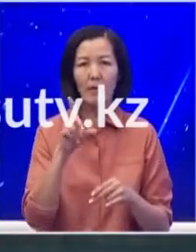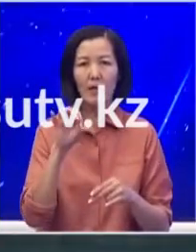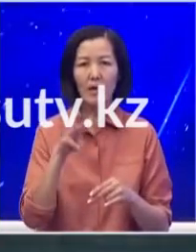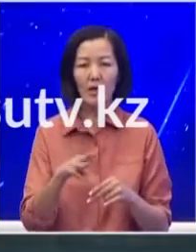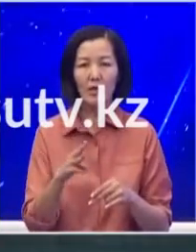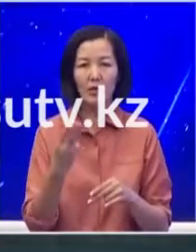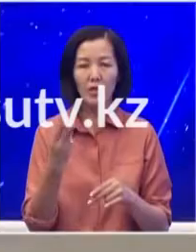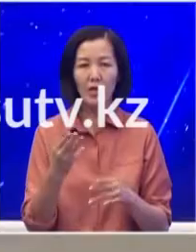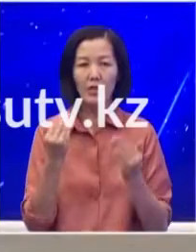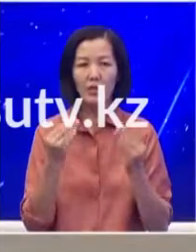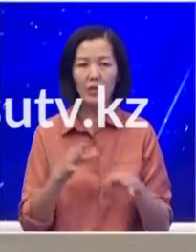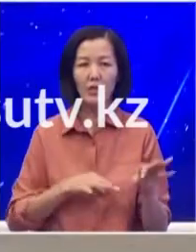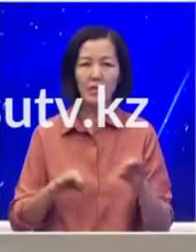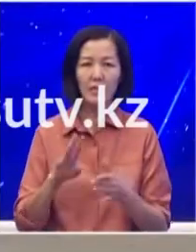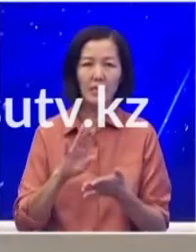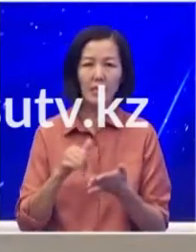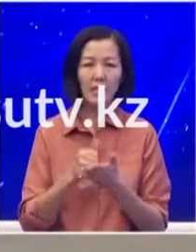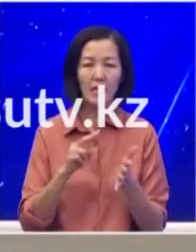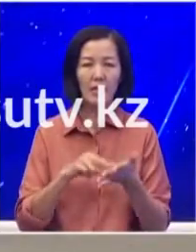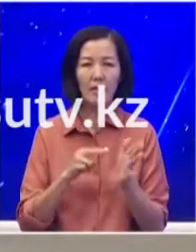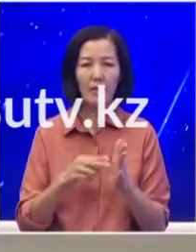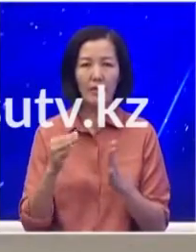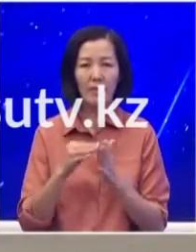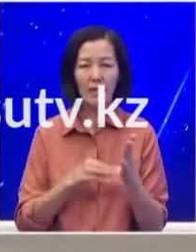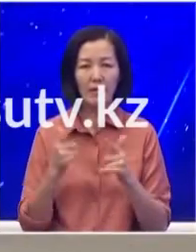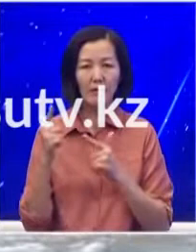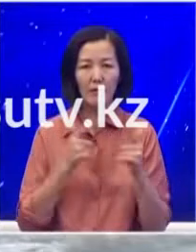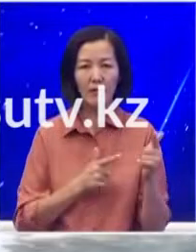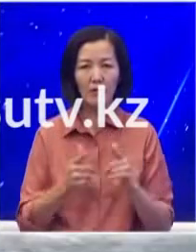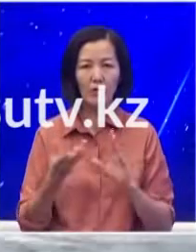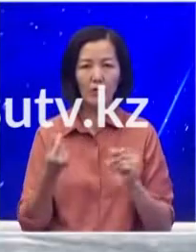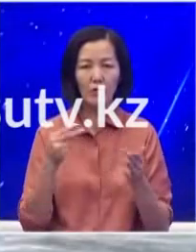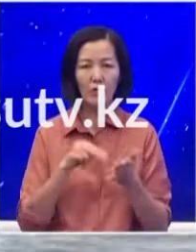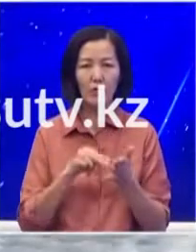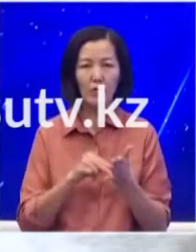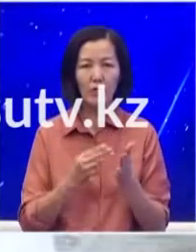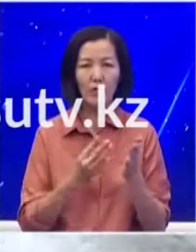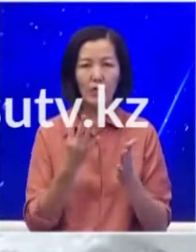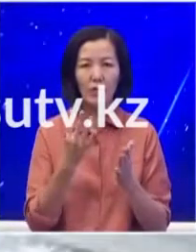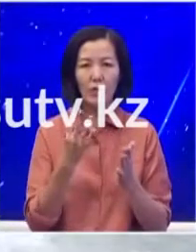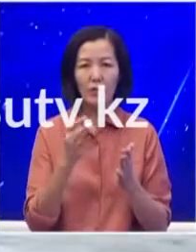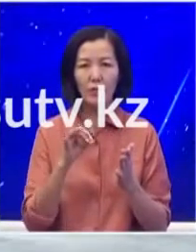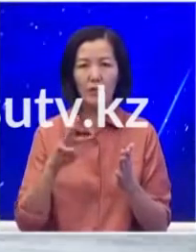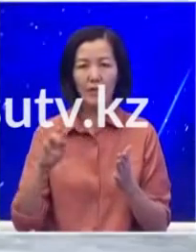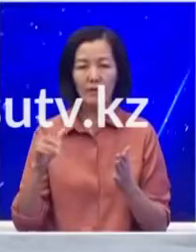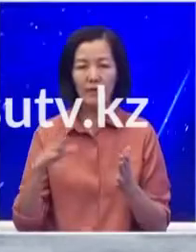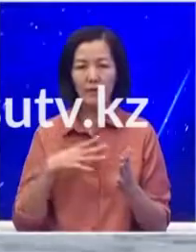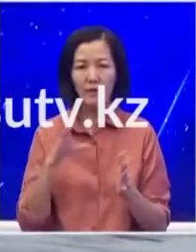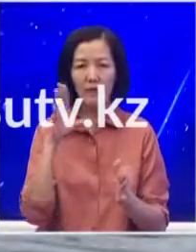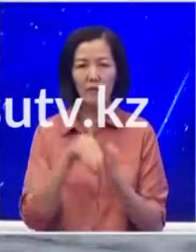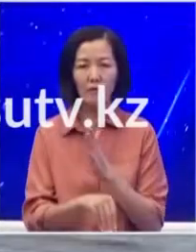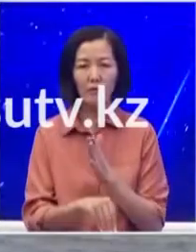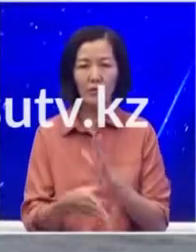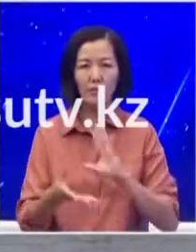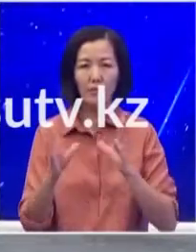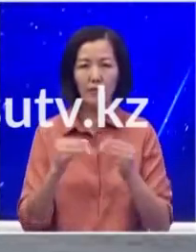Уже разработан генеральный план и проектно-сметная документация. Стоимость проекта свыше 4 миллиардов тенге. Сюда включено